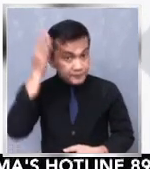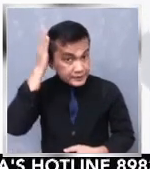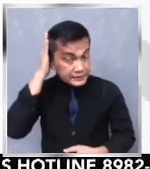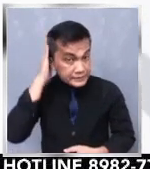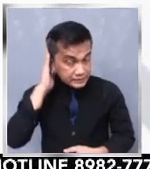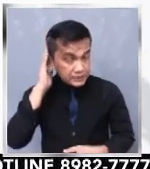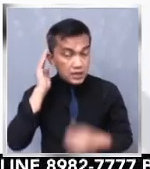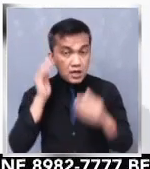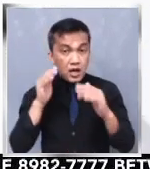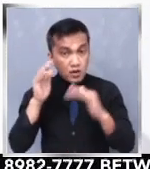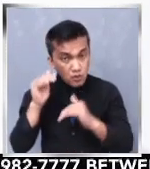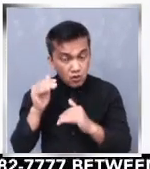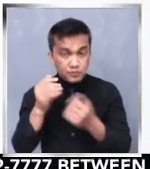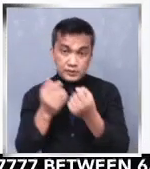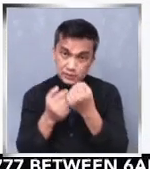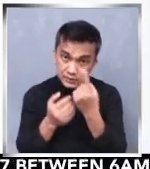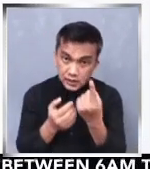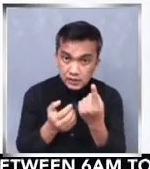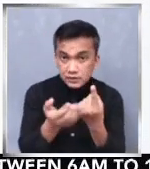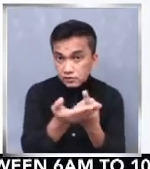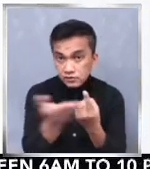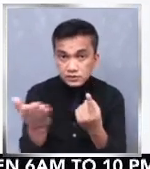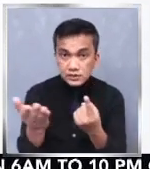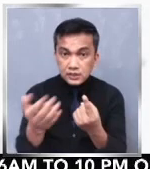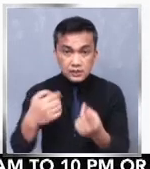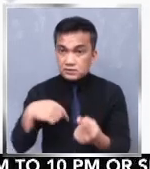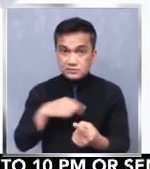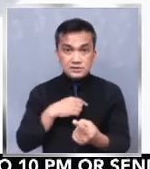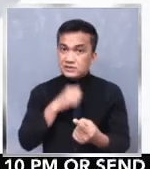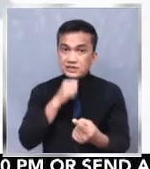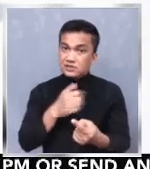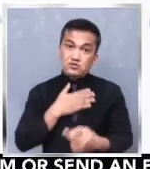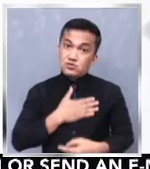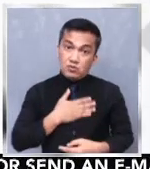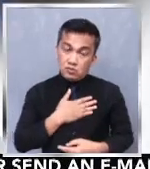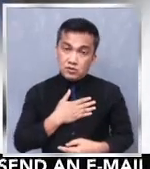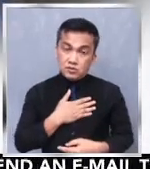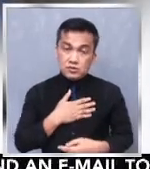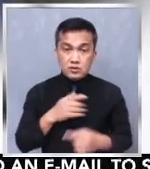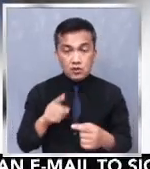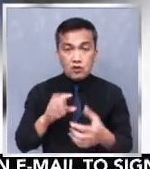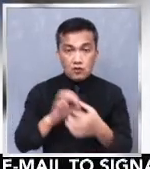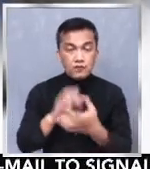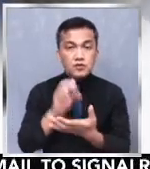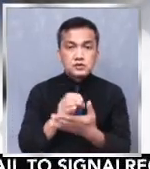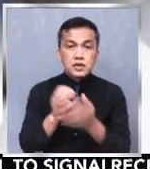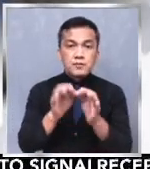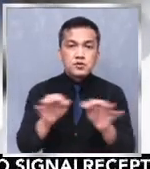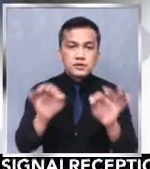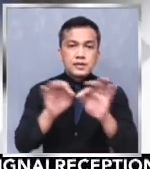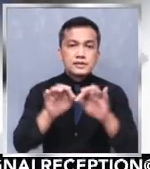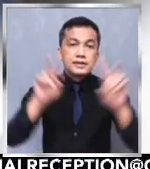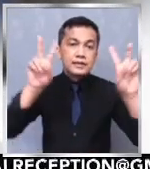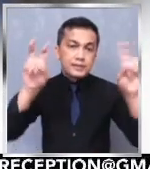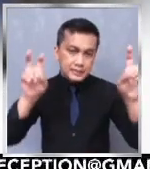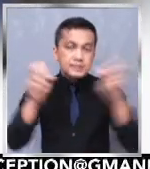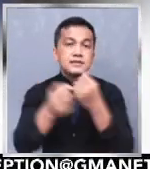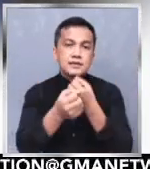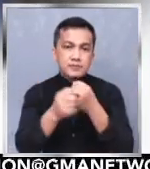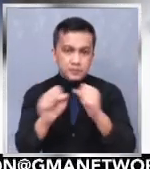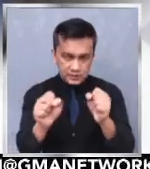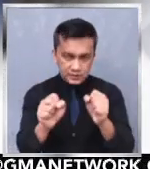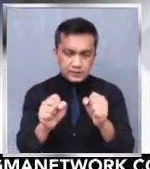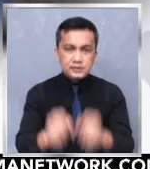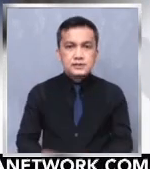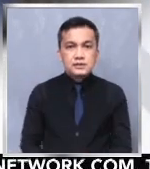ninyo na ito po ay hindi natin kagustuhan. Syempre po, safety first yung ating inaalala dito. We would like to advise our passengers, huwag po